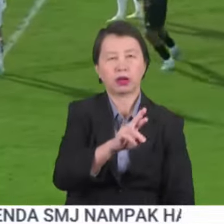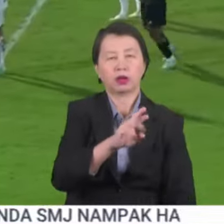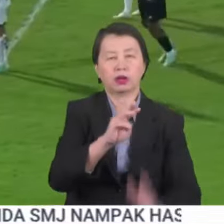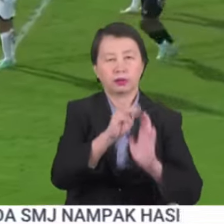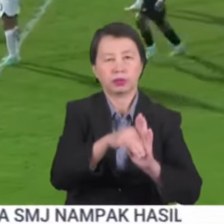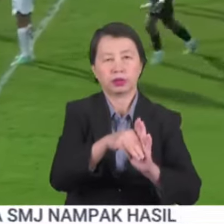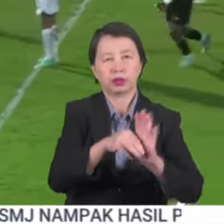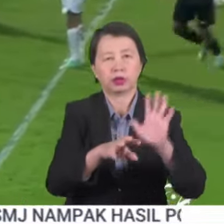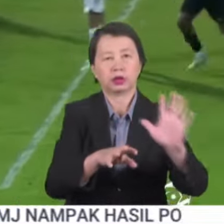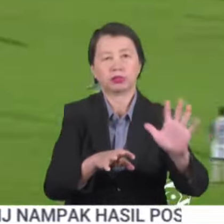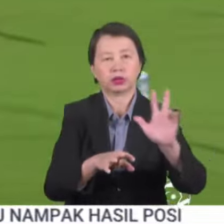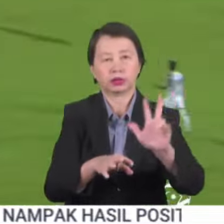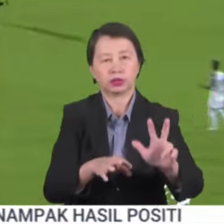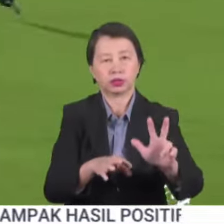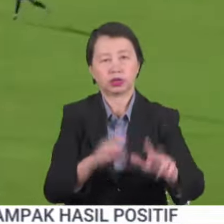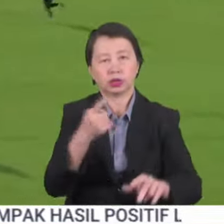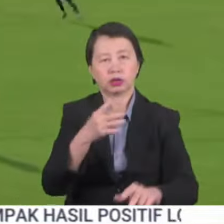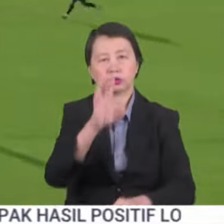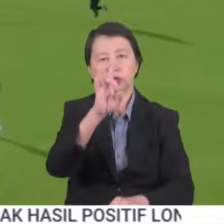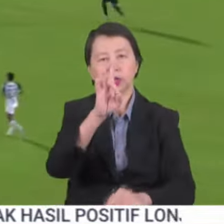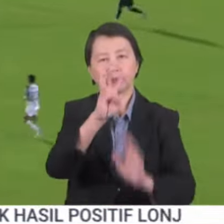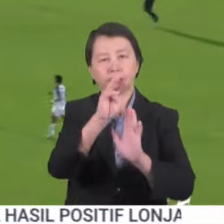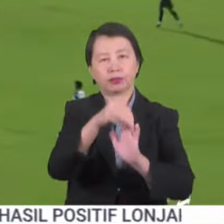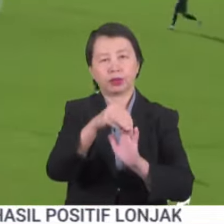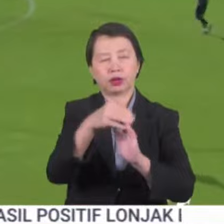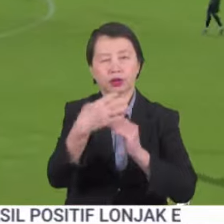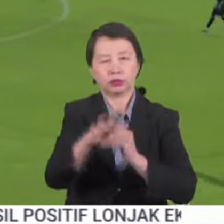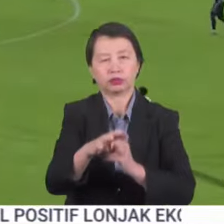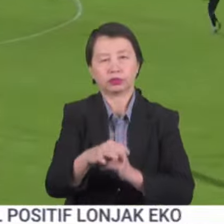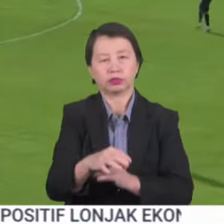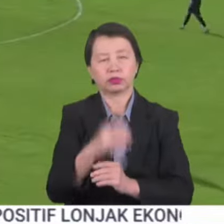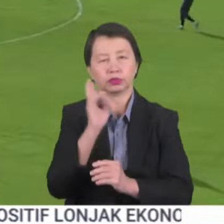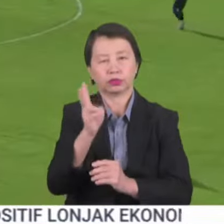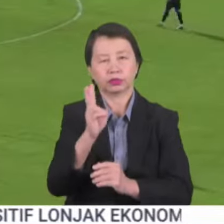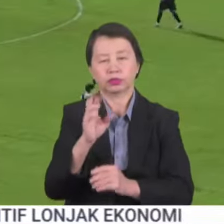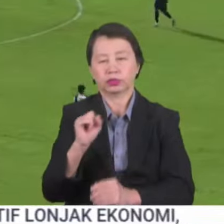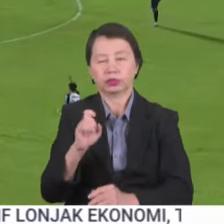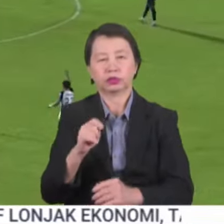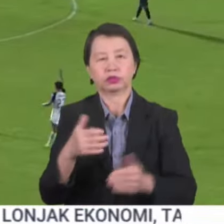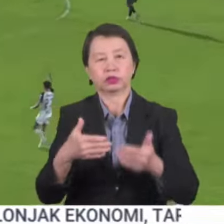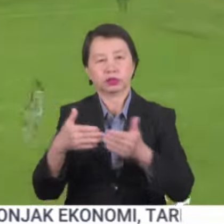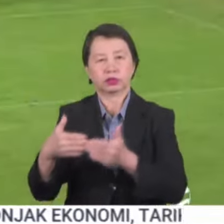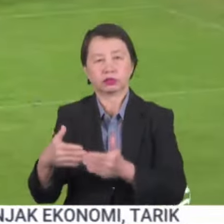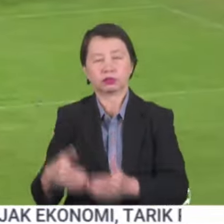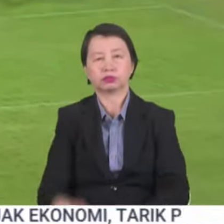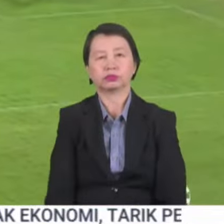pada minit ke-53, iaitu hanya 8 minit selepas babak kedua bersambung.